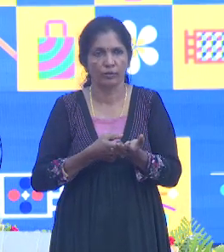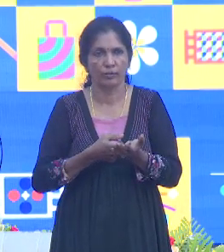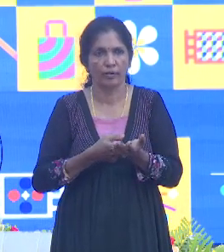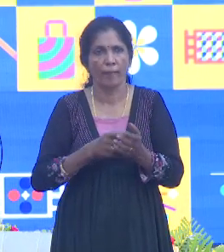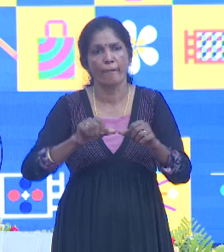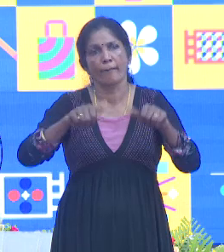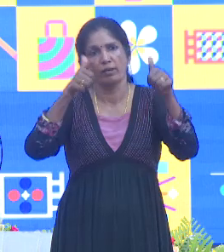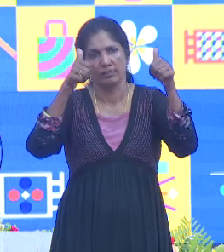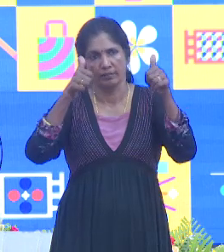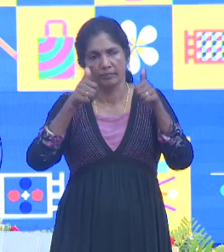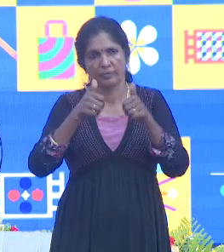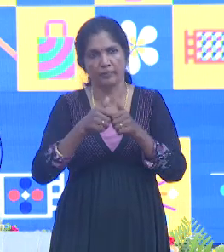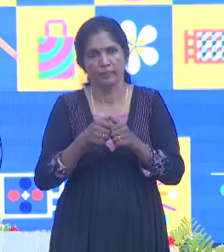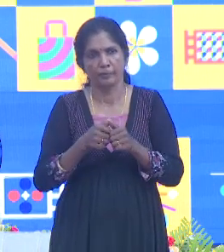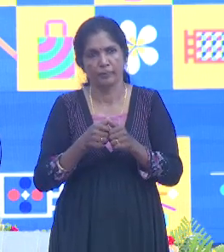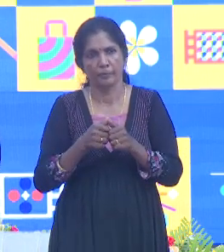പാസാക്കി